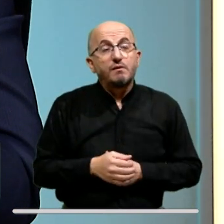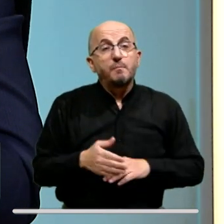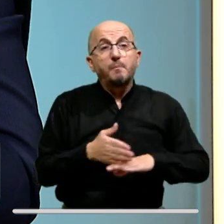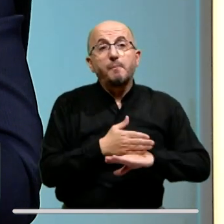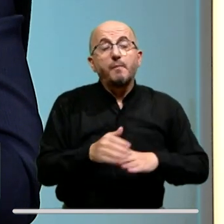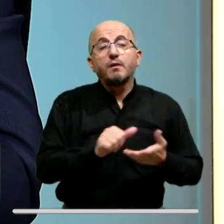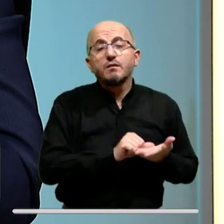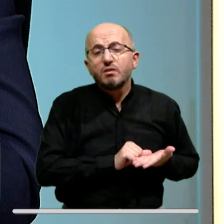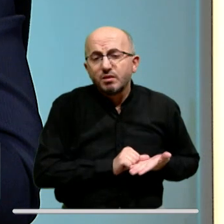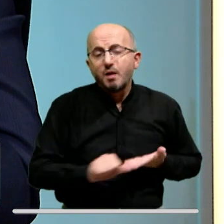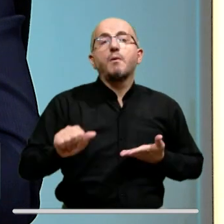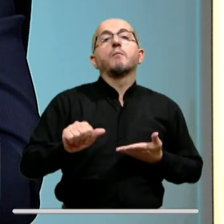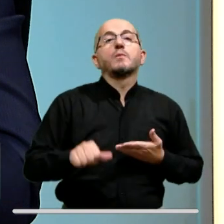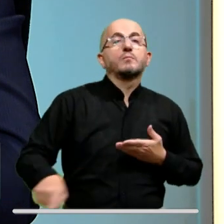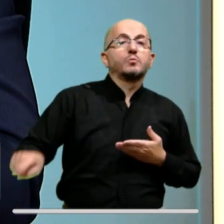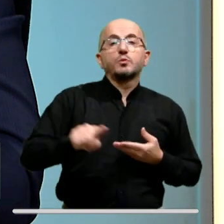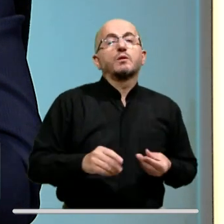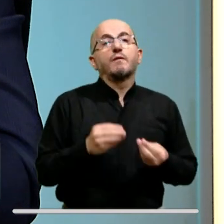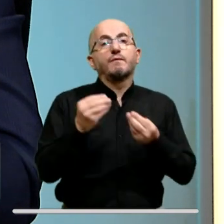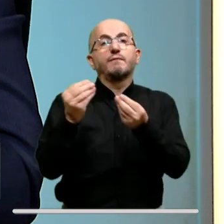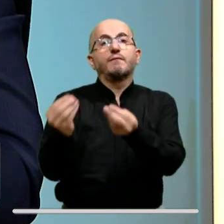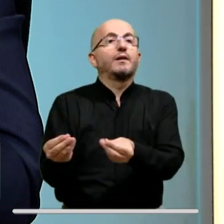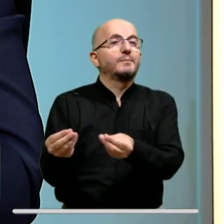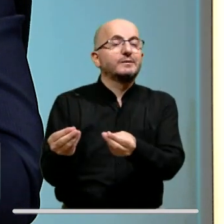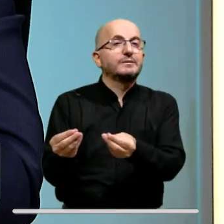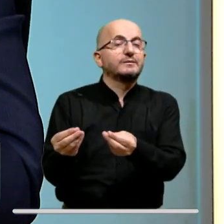malının tamamını da bunlara vermesi,